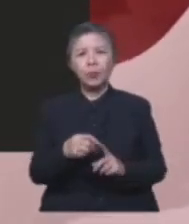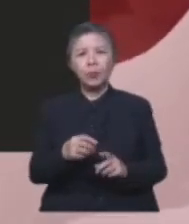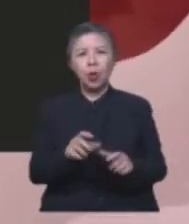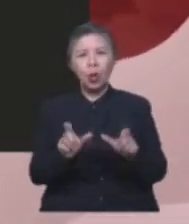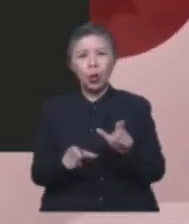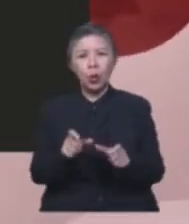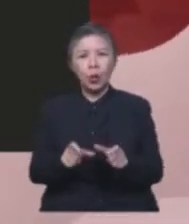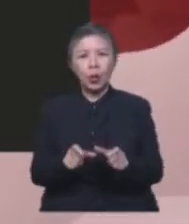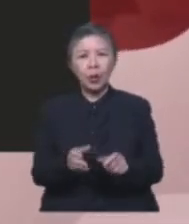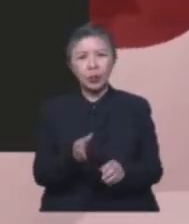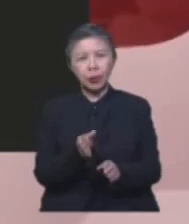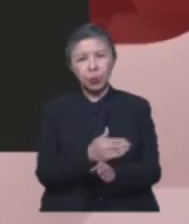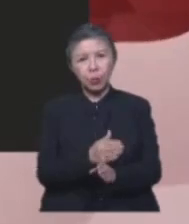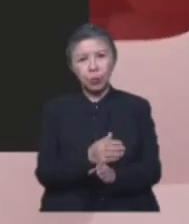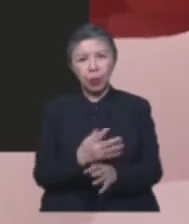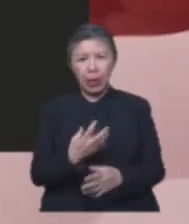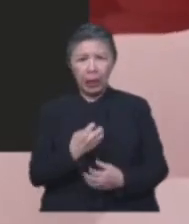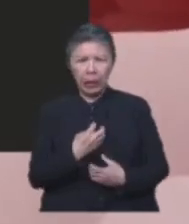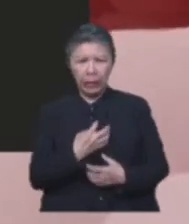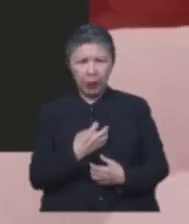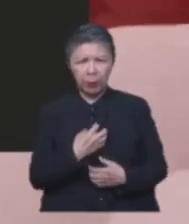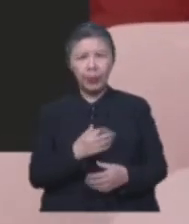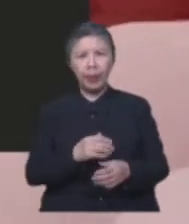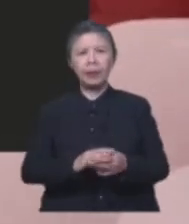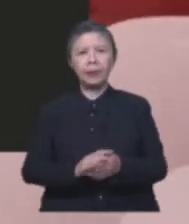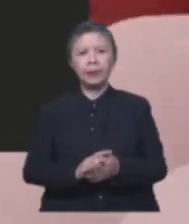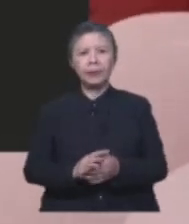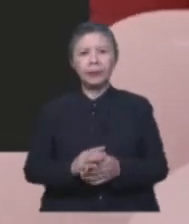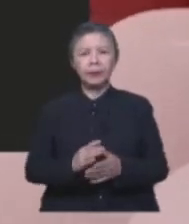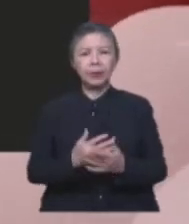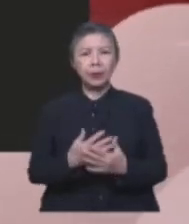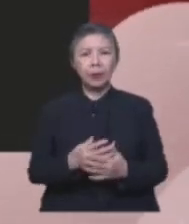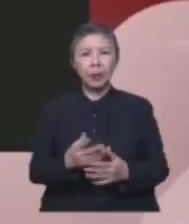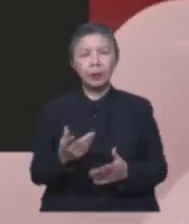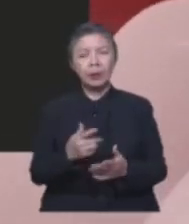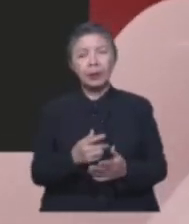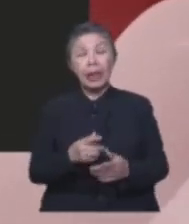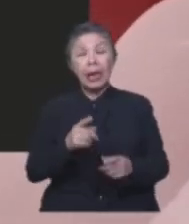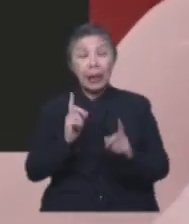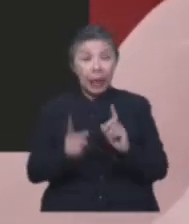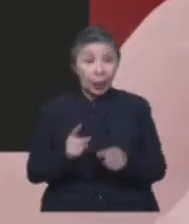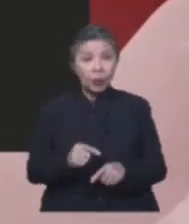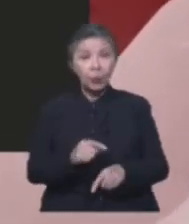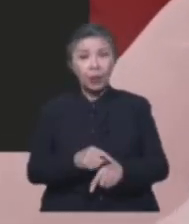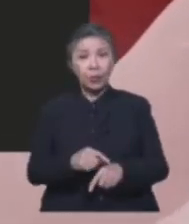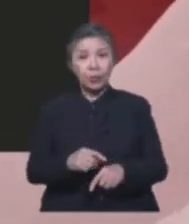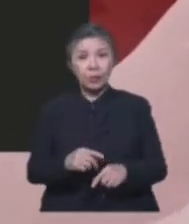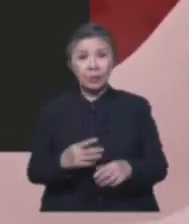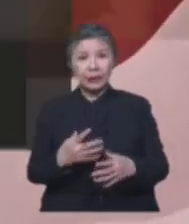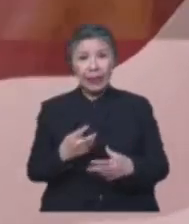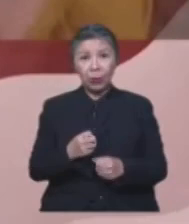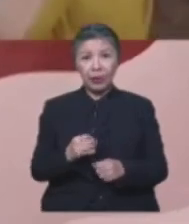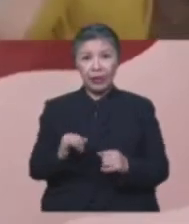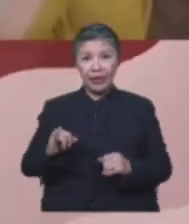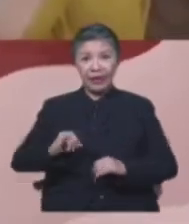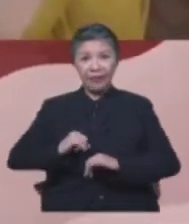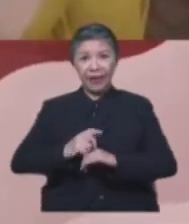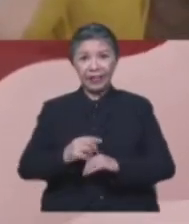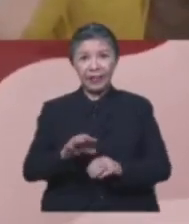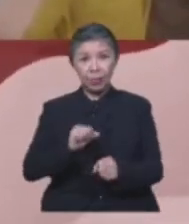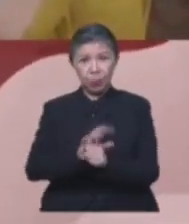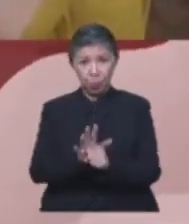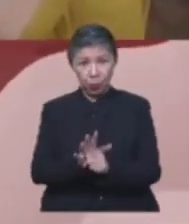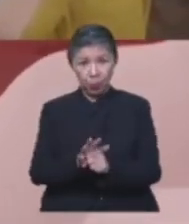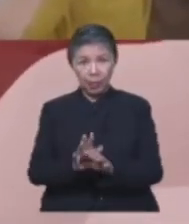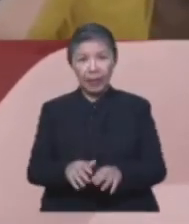adalah orang-orang yang cenderung akan khawatirnya menjadi berat dan masuk ruang intensif nantinya ketika nanti terkena atau terinfeksi COVID-19. Justru kita